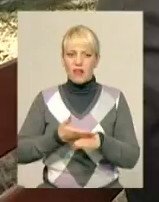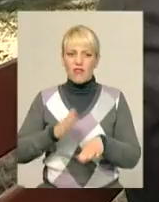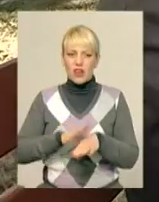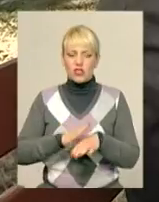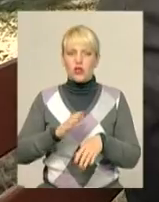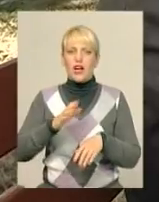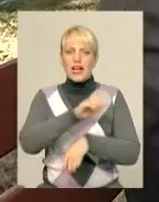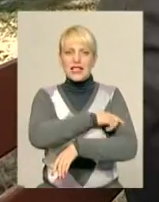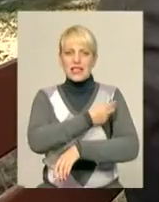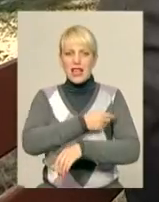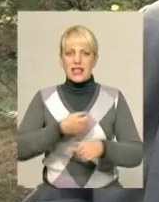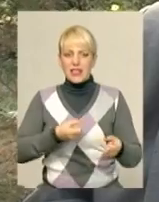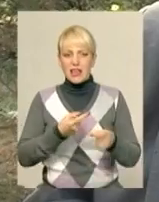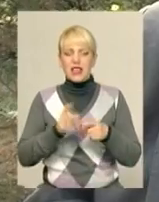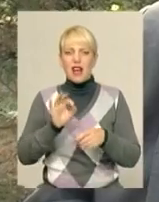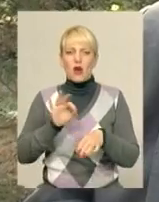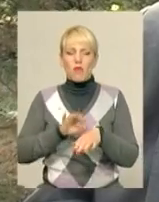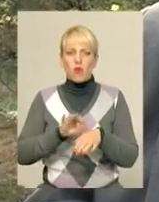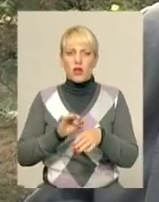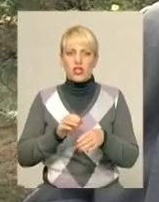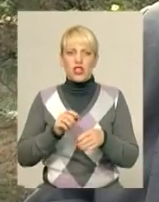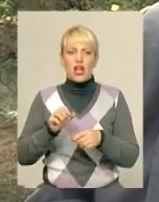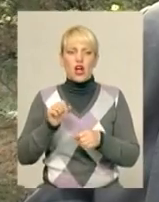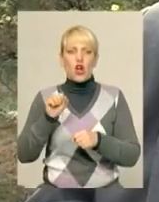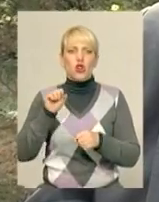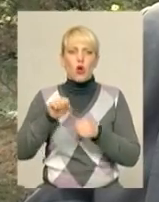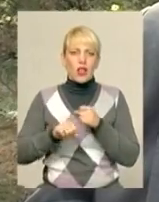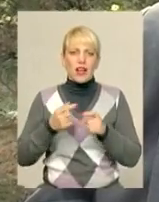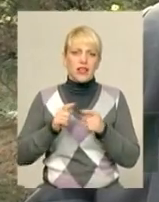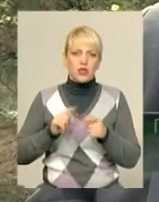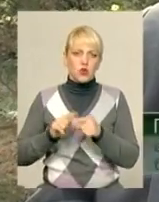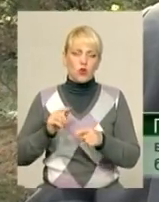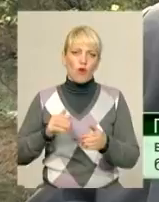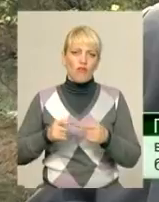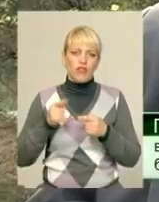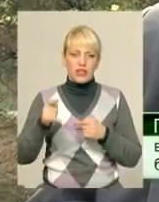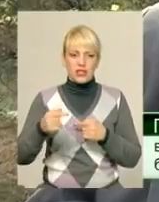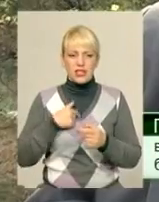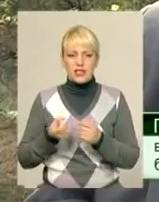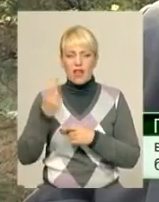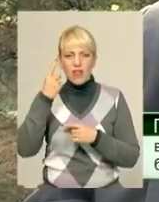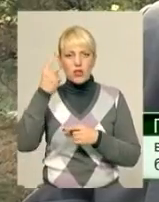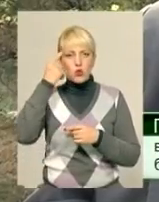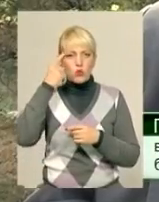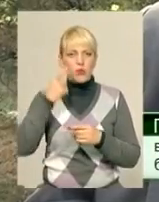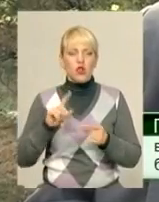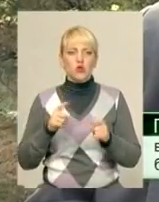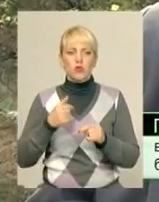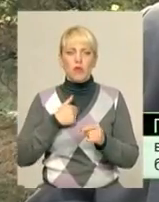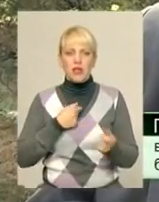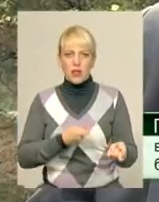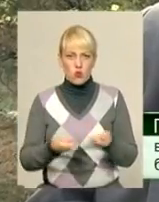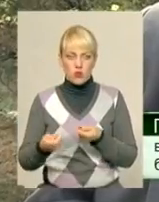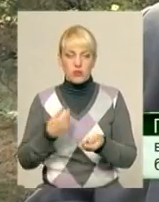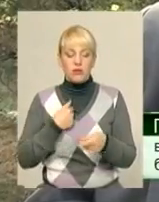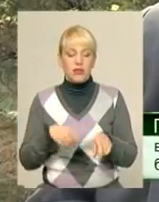пацієнтам долати цю відстань. І тоді з'явилася думка, а чому мене носять? Так мені соромно.